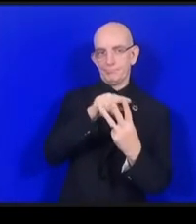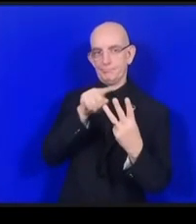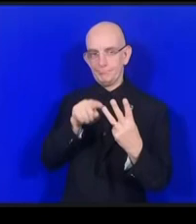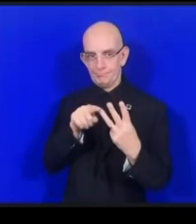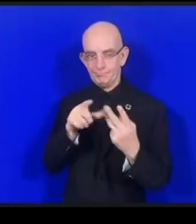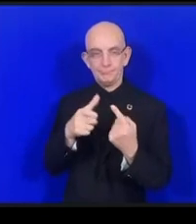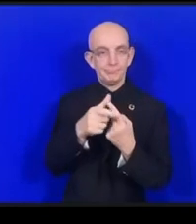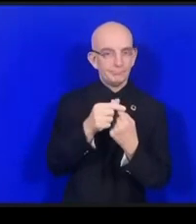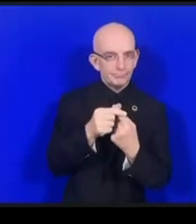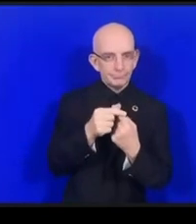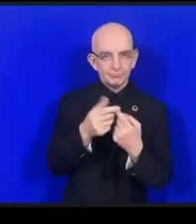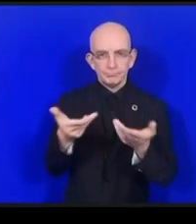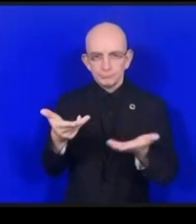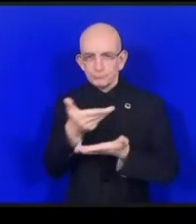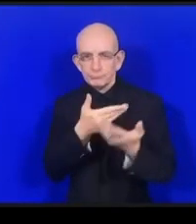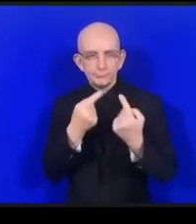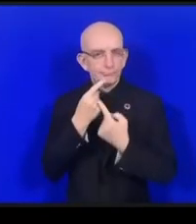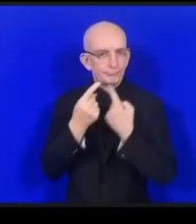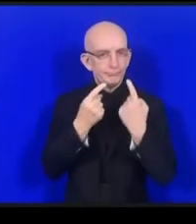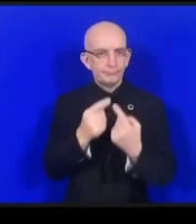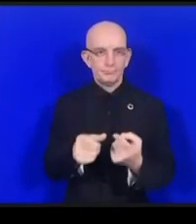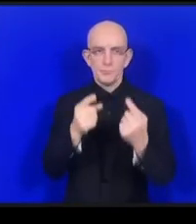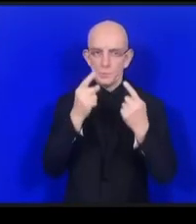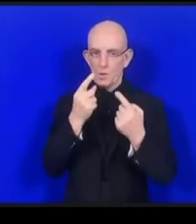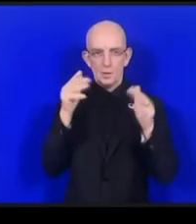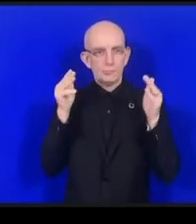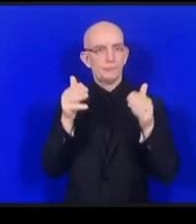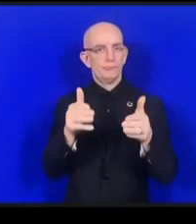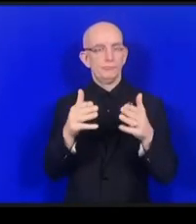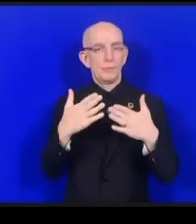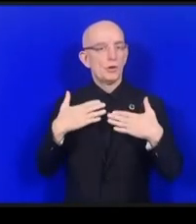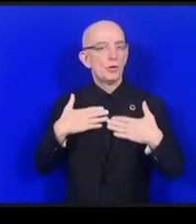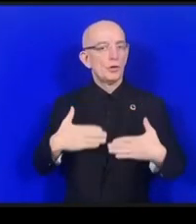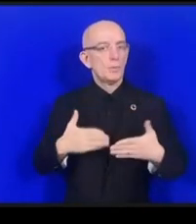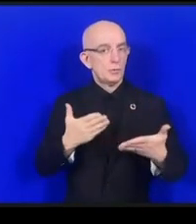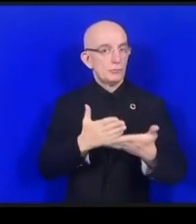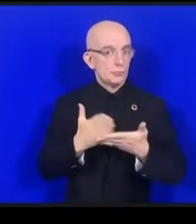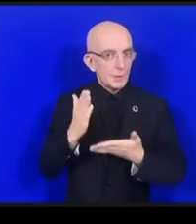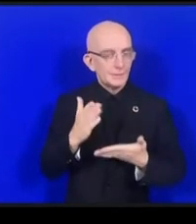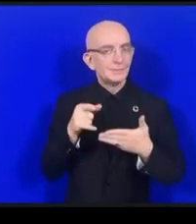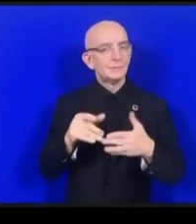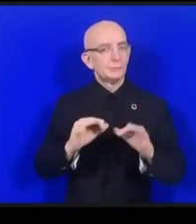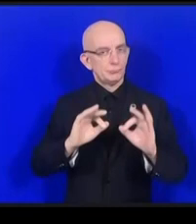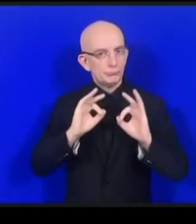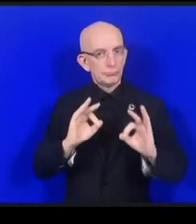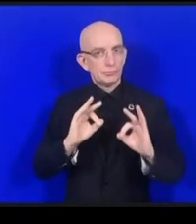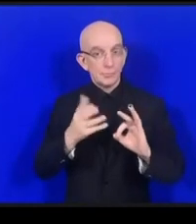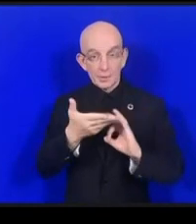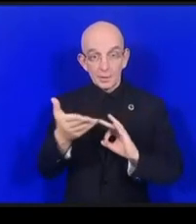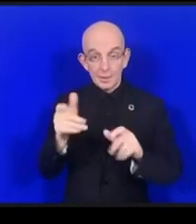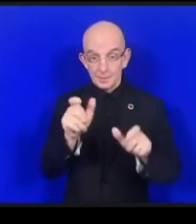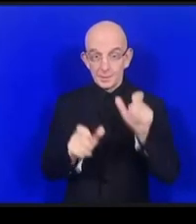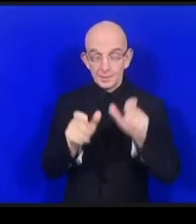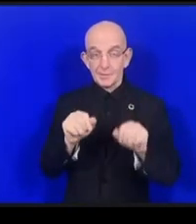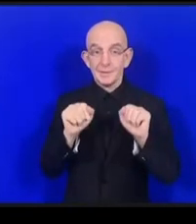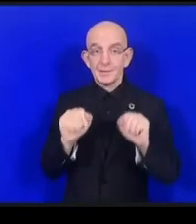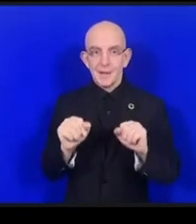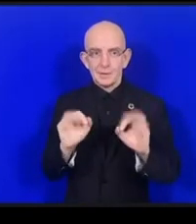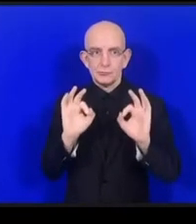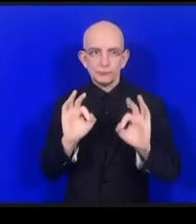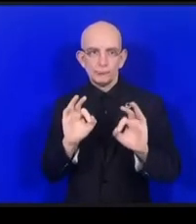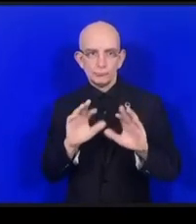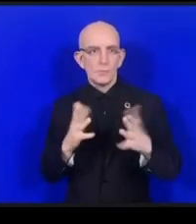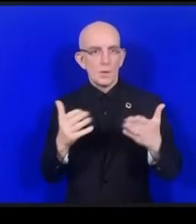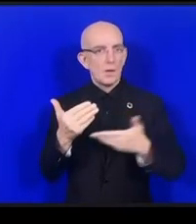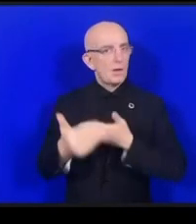человека с тем чтобы люди могли осуществлять свои права в цифровой среде и